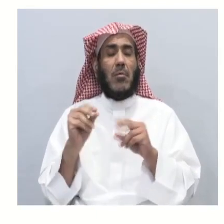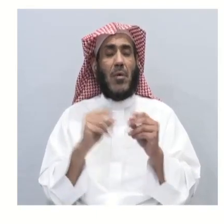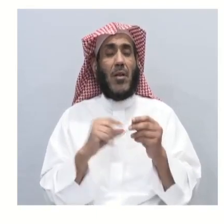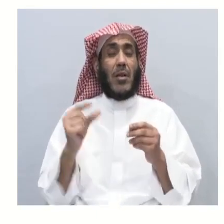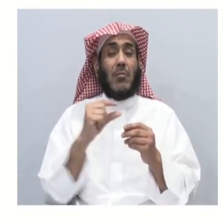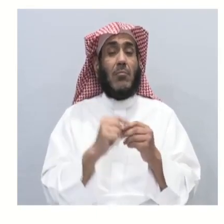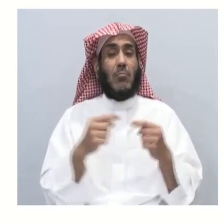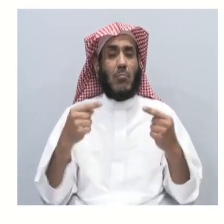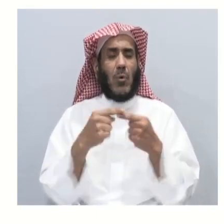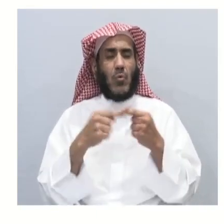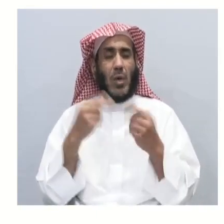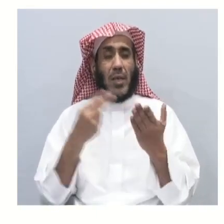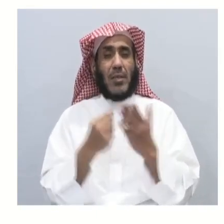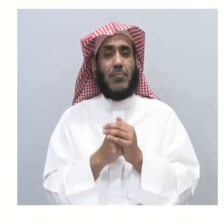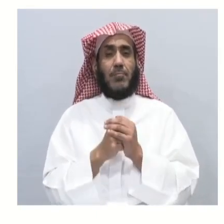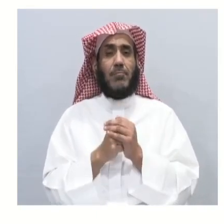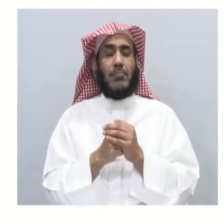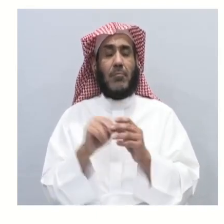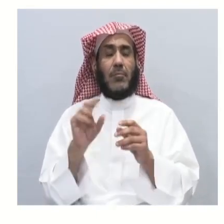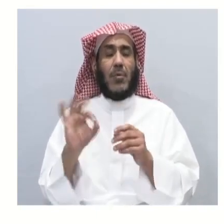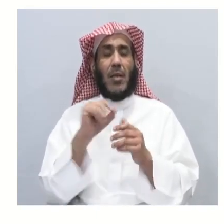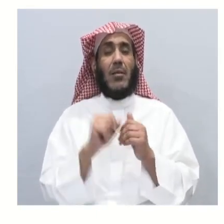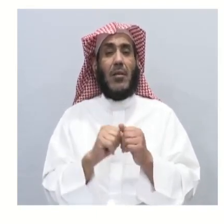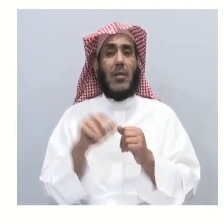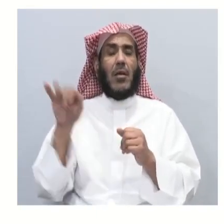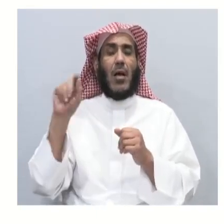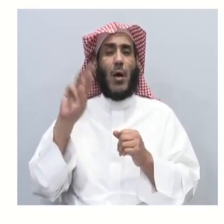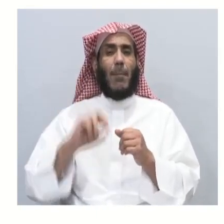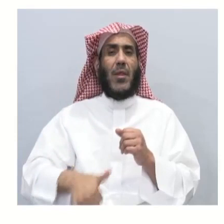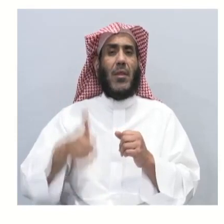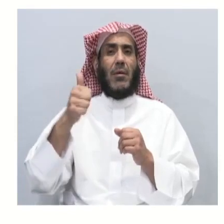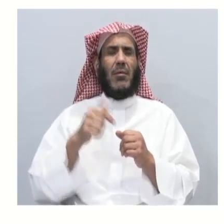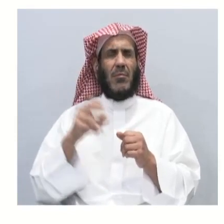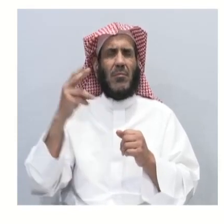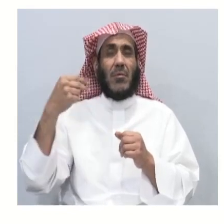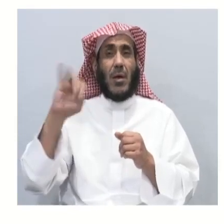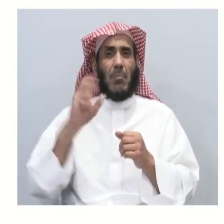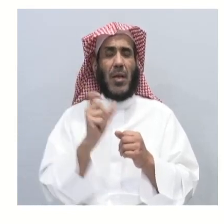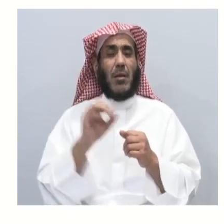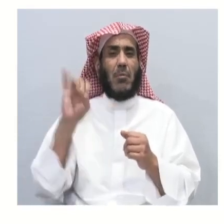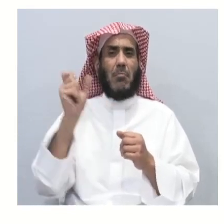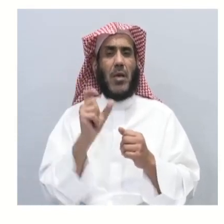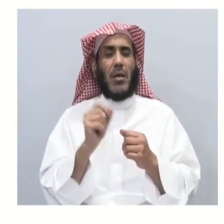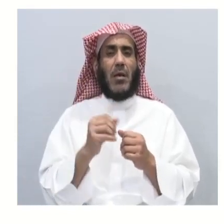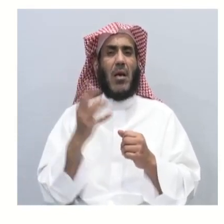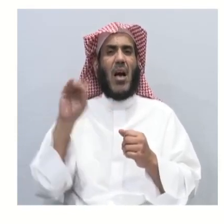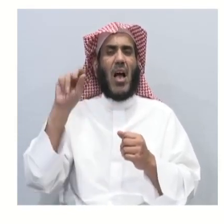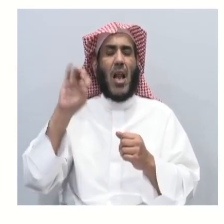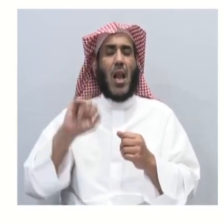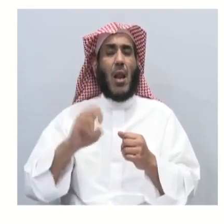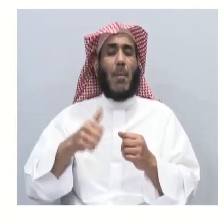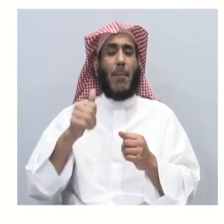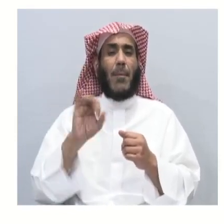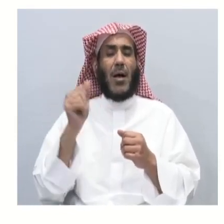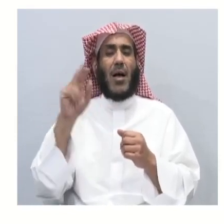الكلمات الموصولة خطا. مثال: حبذا، عمن، ممن، قلما،